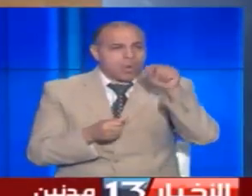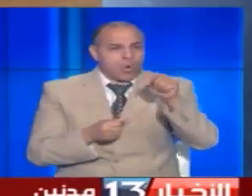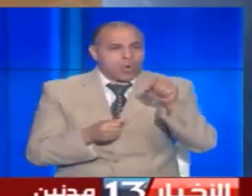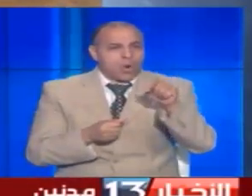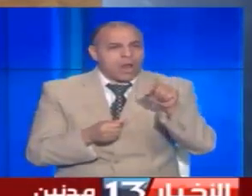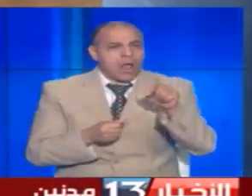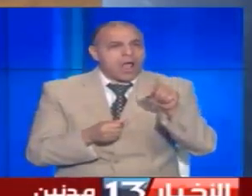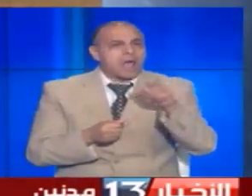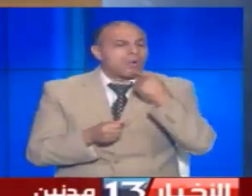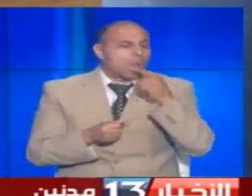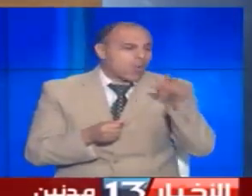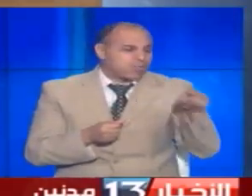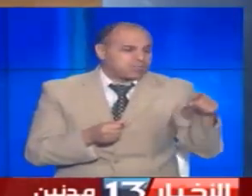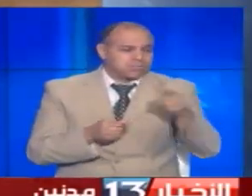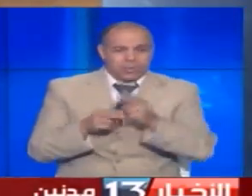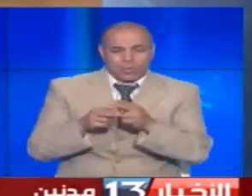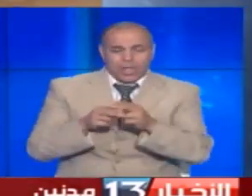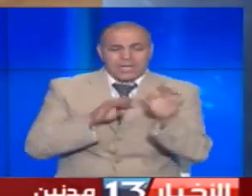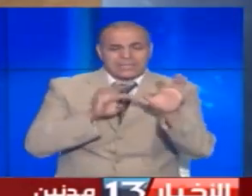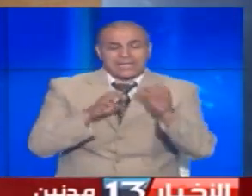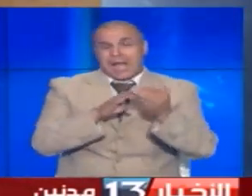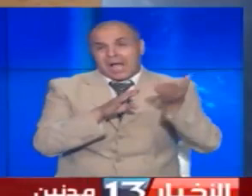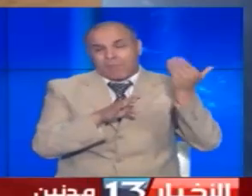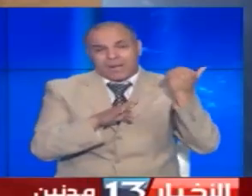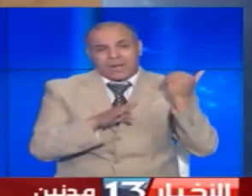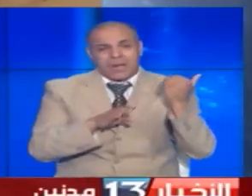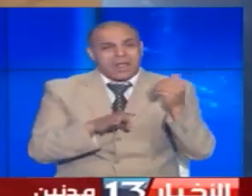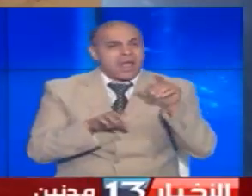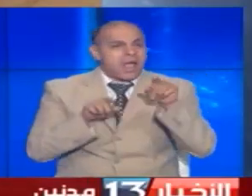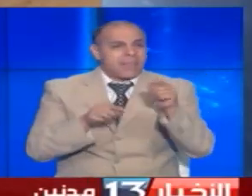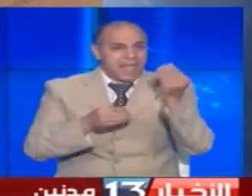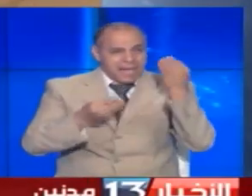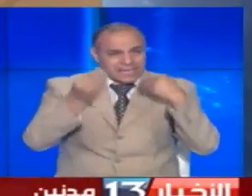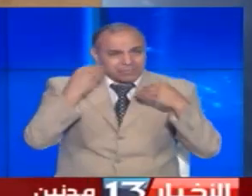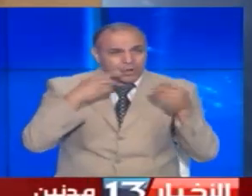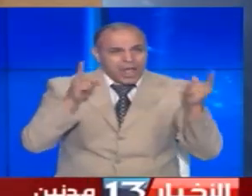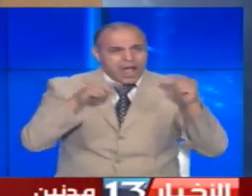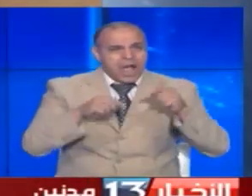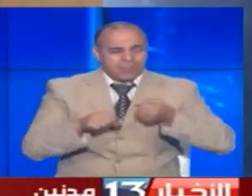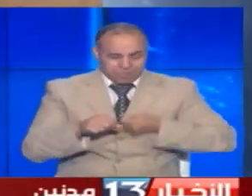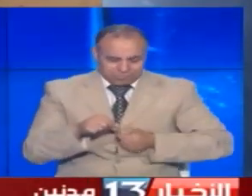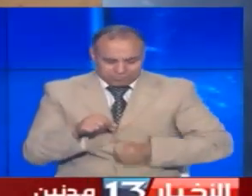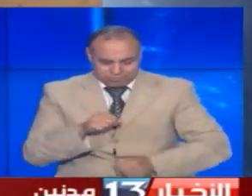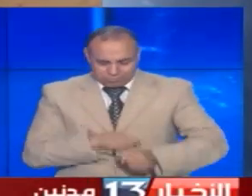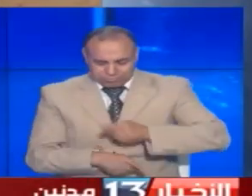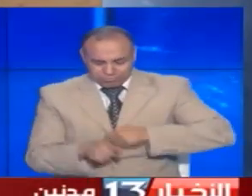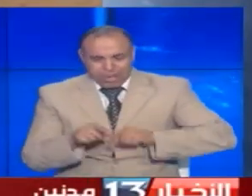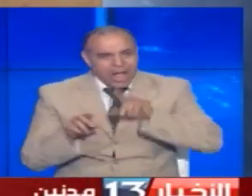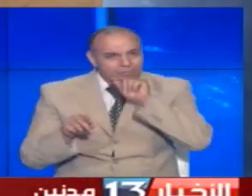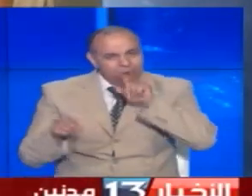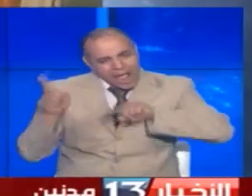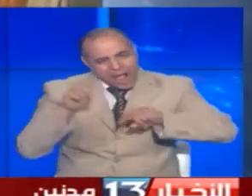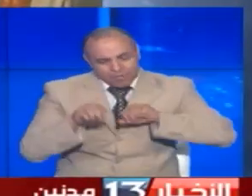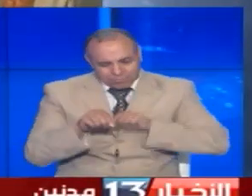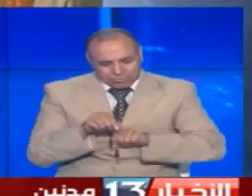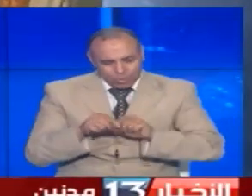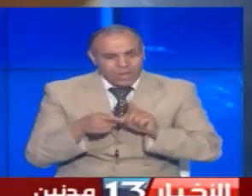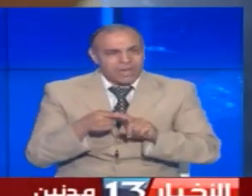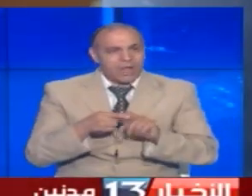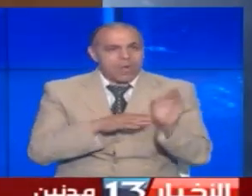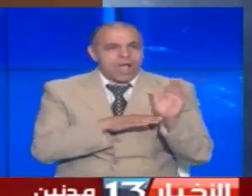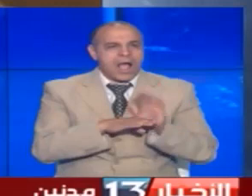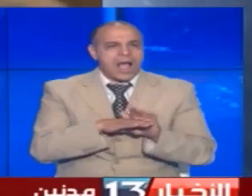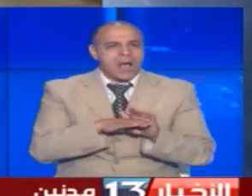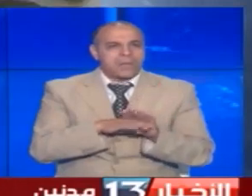المناطق القاحله منذ سنه التسعينات ينطلق في تجربه اعاده اكثار واعمار هذا الطائره اضافه الى اعتماد